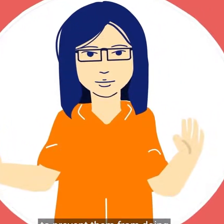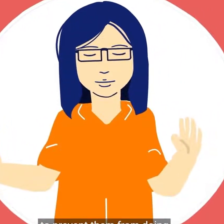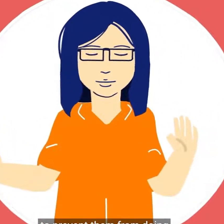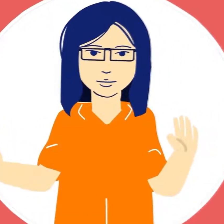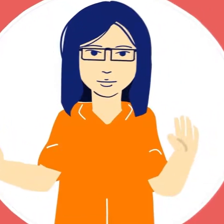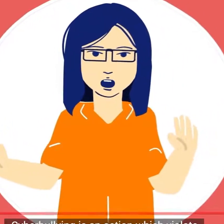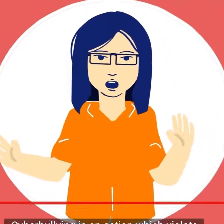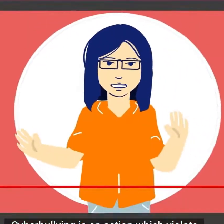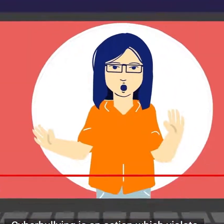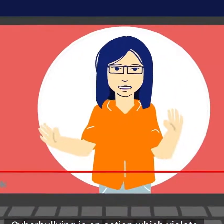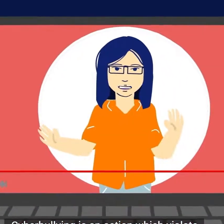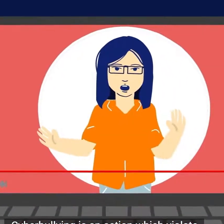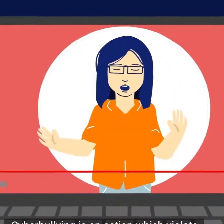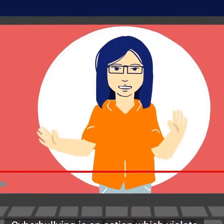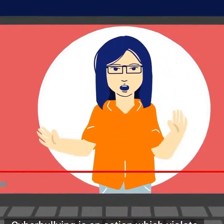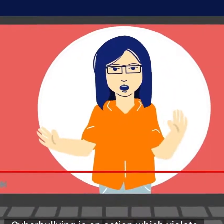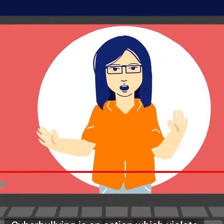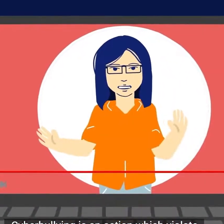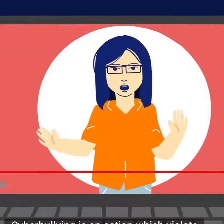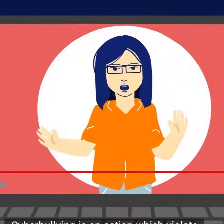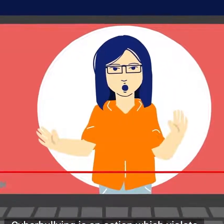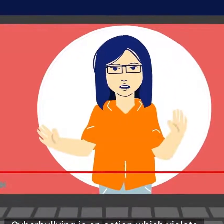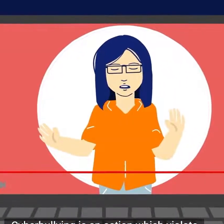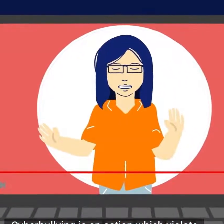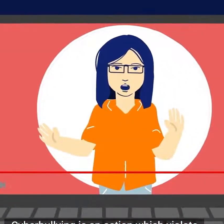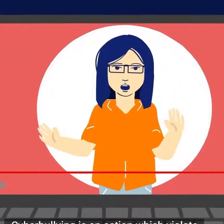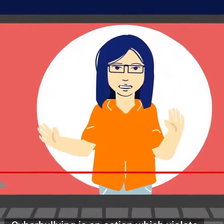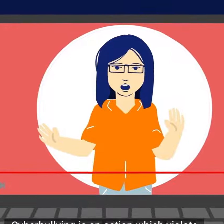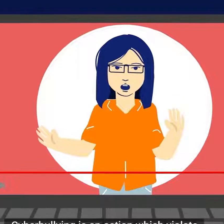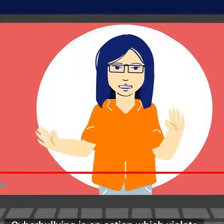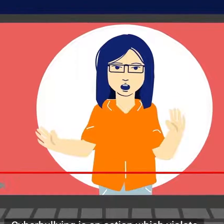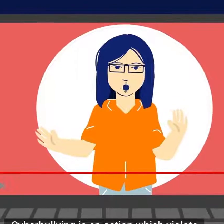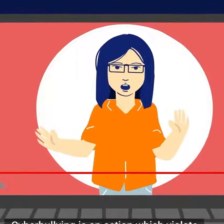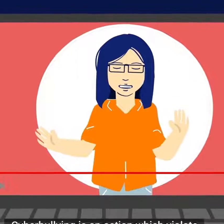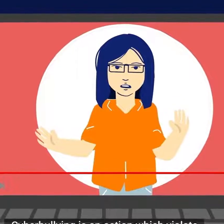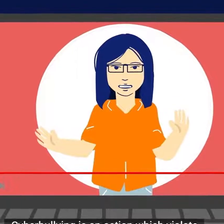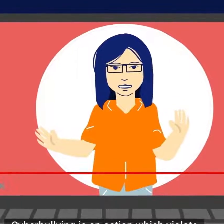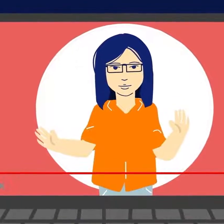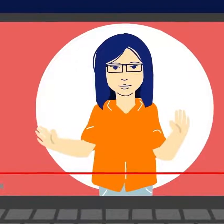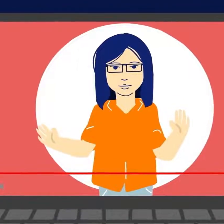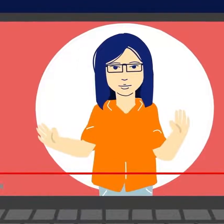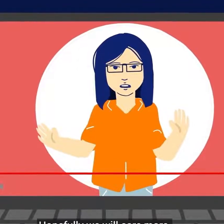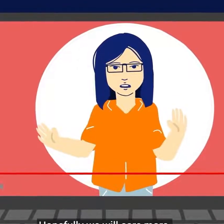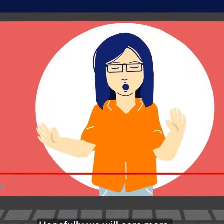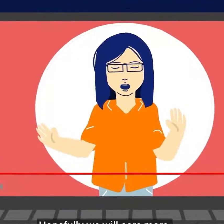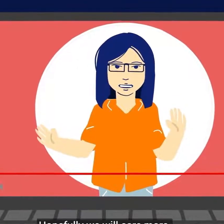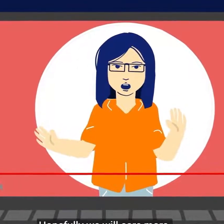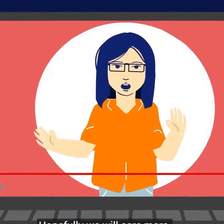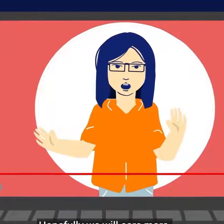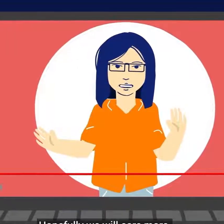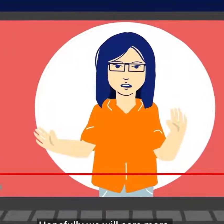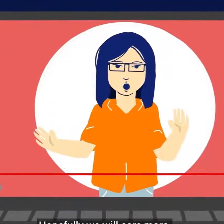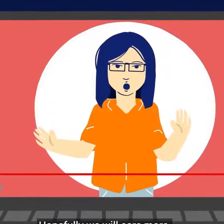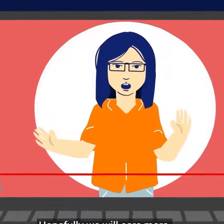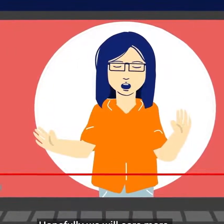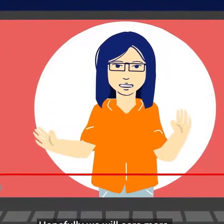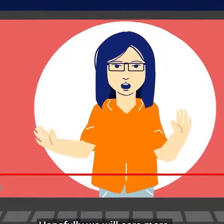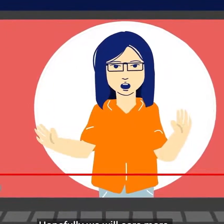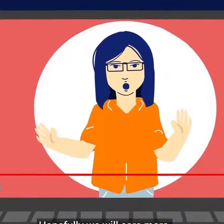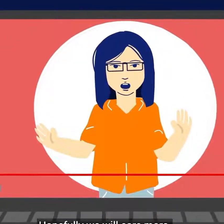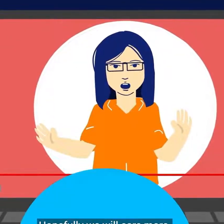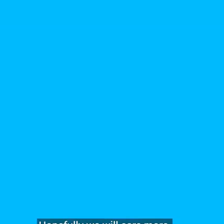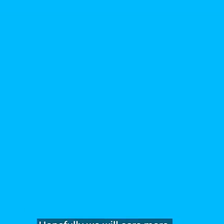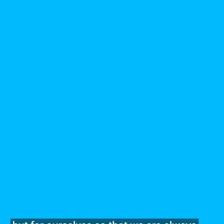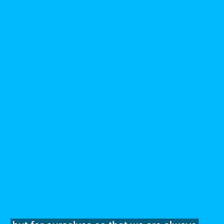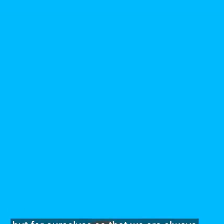sendiri. Cyberbullying adalah tindakan yang melanggar kode etik dan terdapat di Undang-Undang ITE. Semoga kita semakin peduli bukan hanya